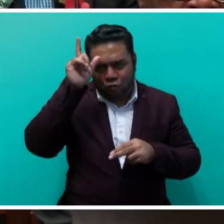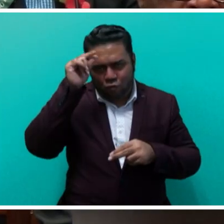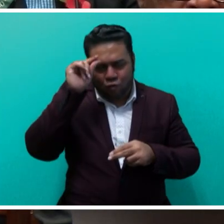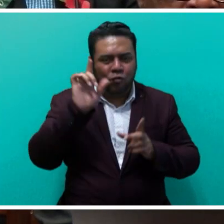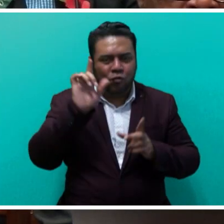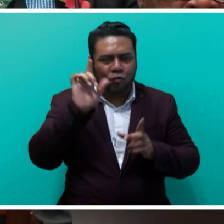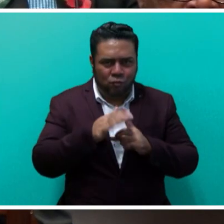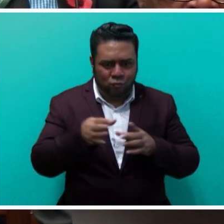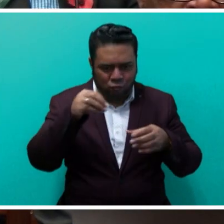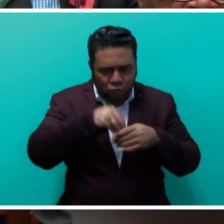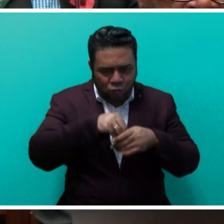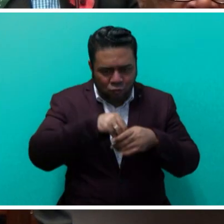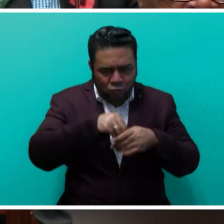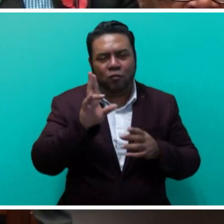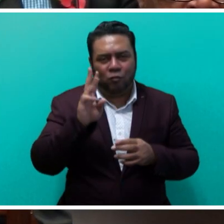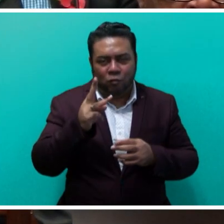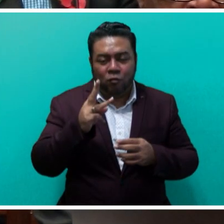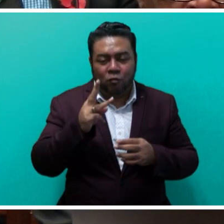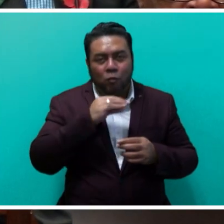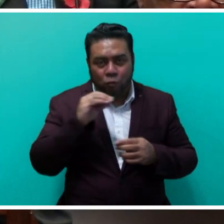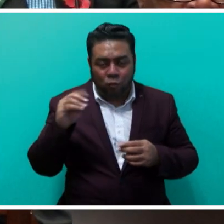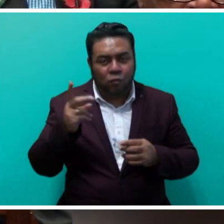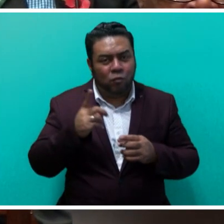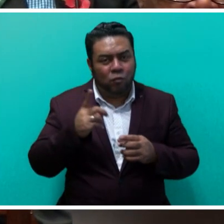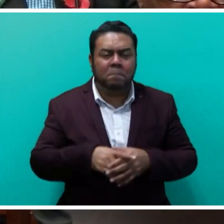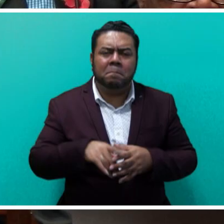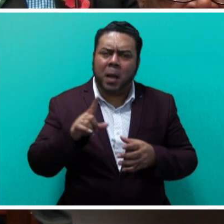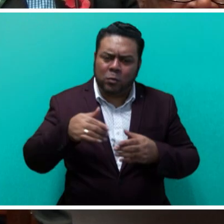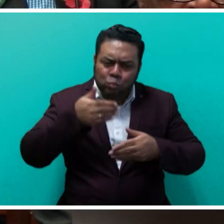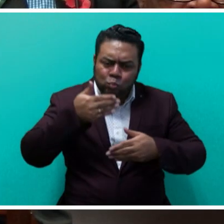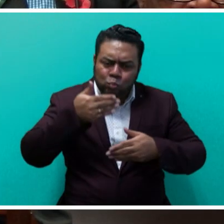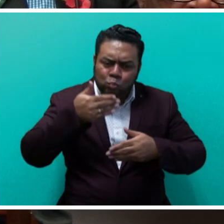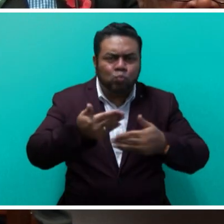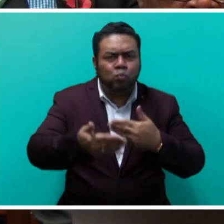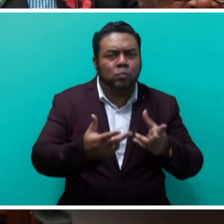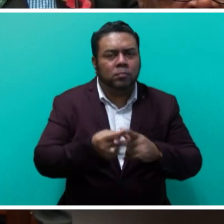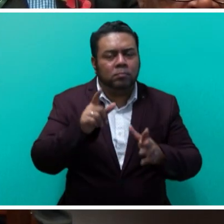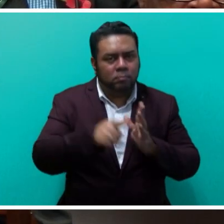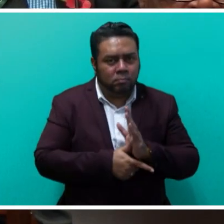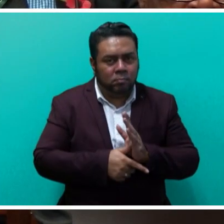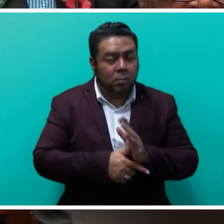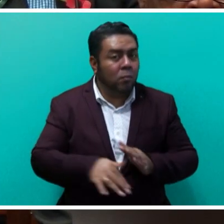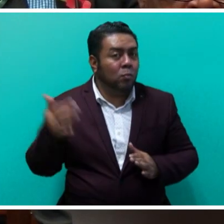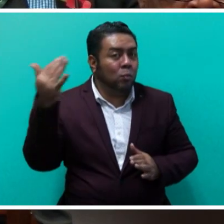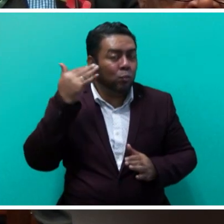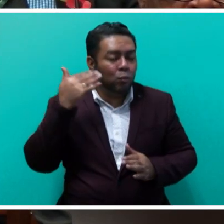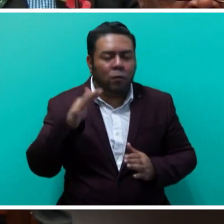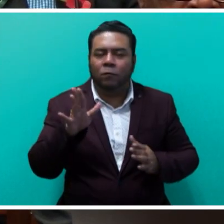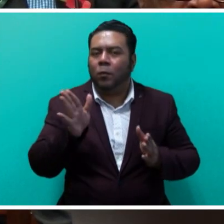Ia, na tosu ni ngauna, esa mai ali kina eso, na rorongon dina ni vosa vaka